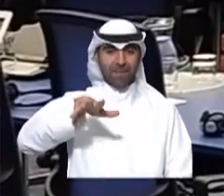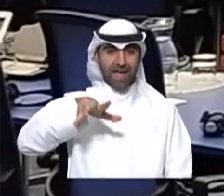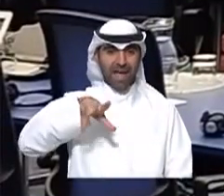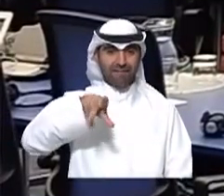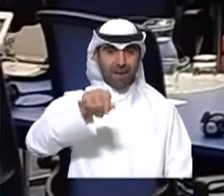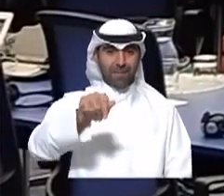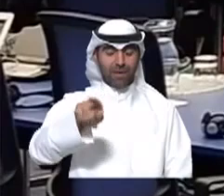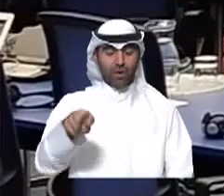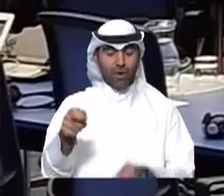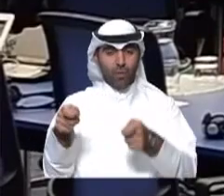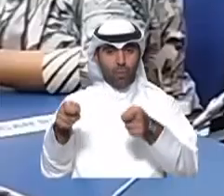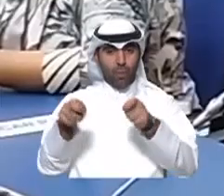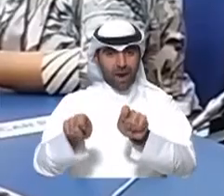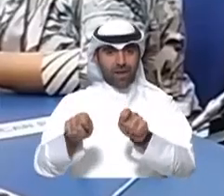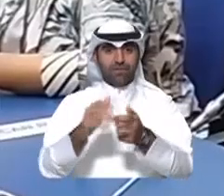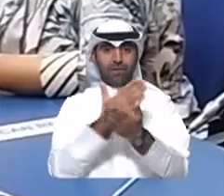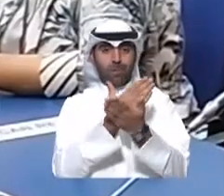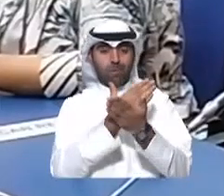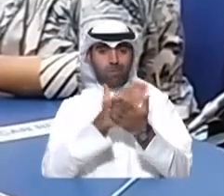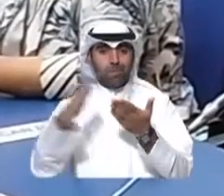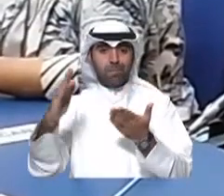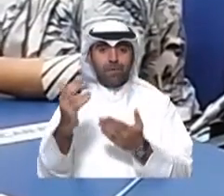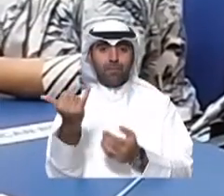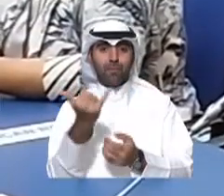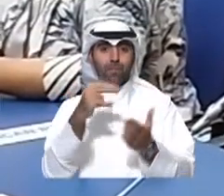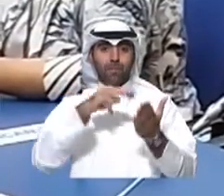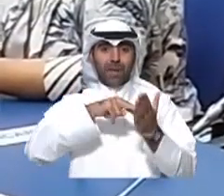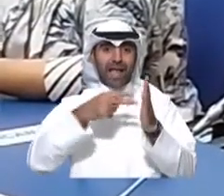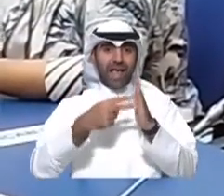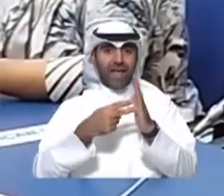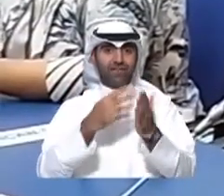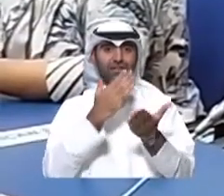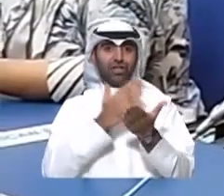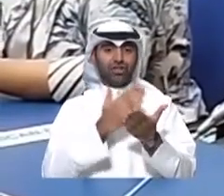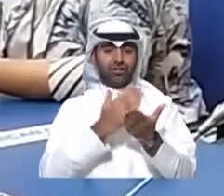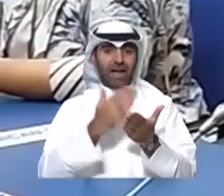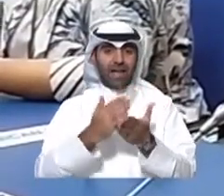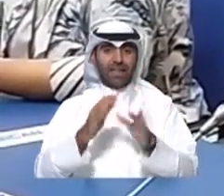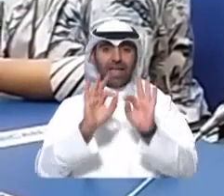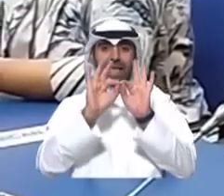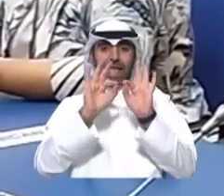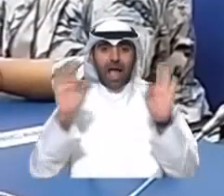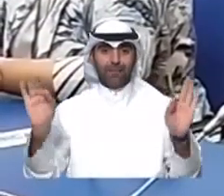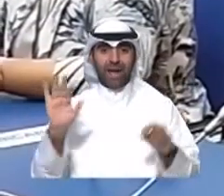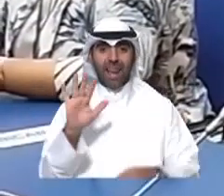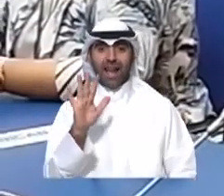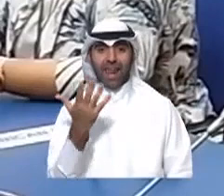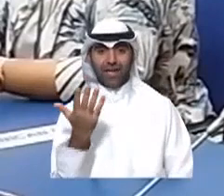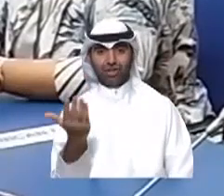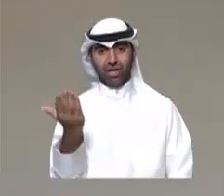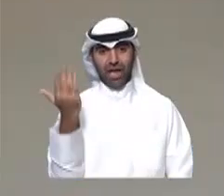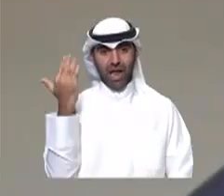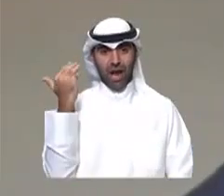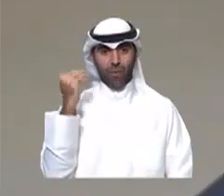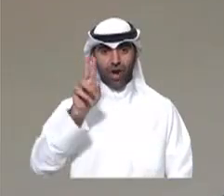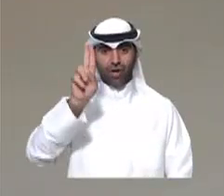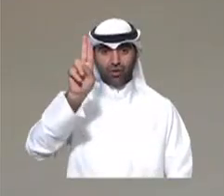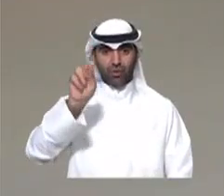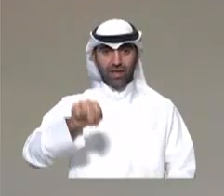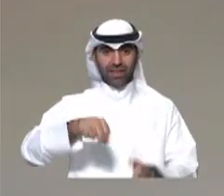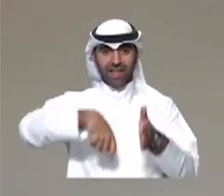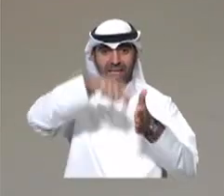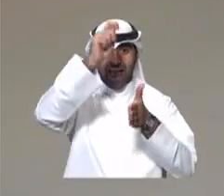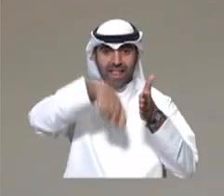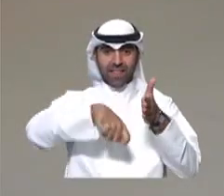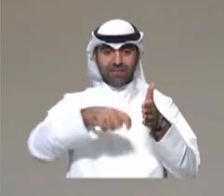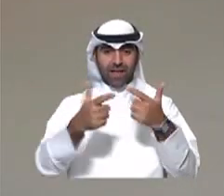للفريق الحكومي الدولي المعني باستعراض تنفيذ اتفاقيات الأمم المتحدة لمكافحة الفساد. الاجتماع هو عبارة